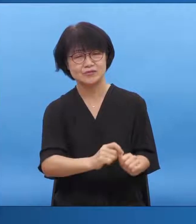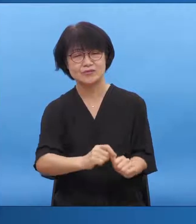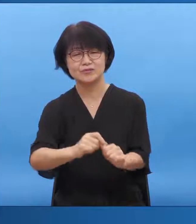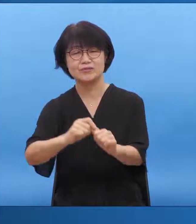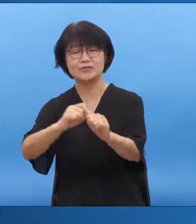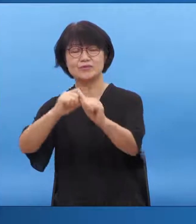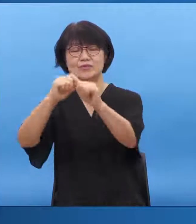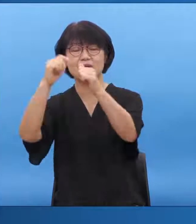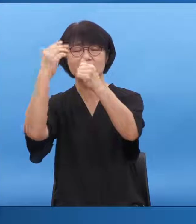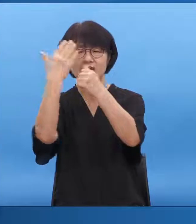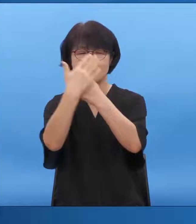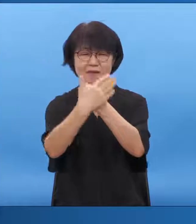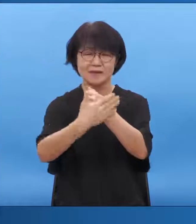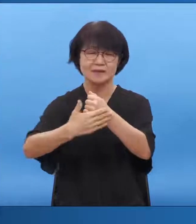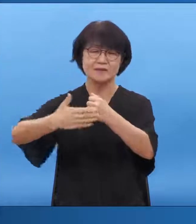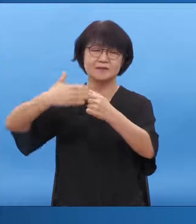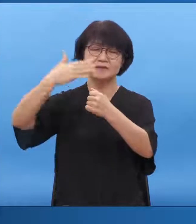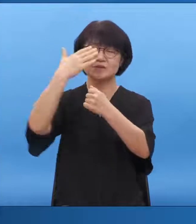그 구원의